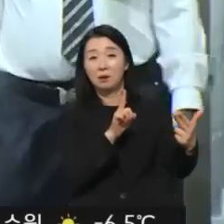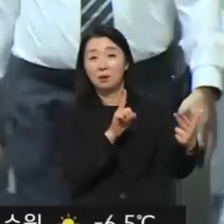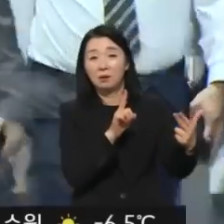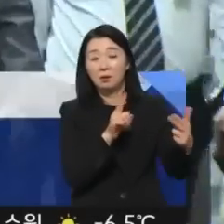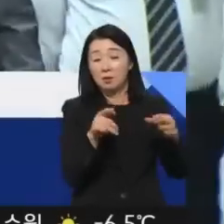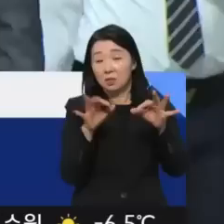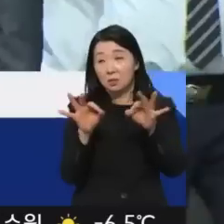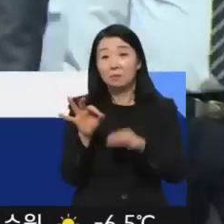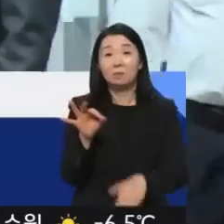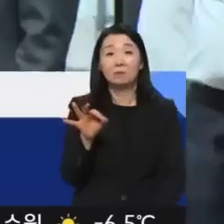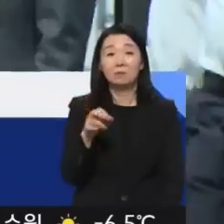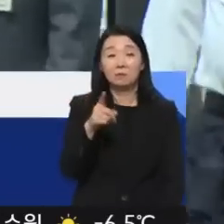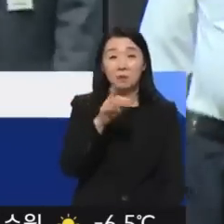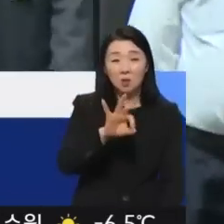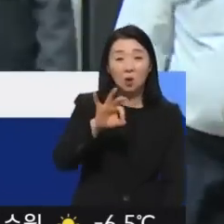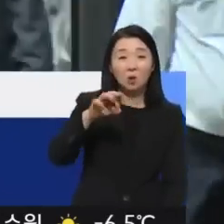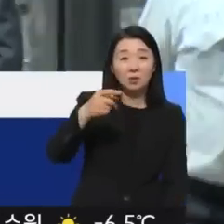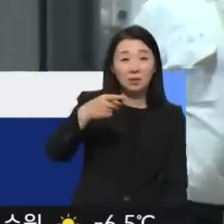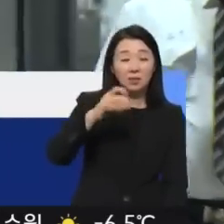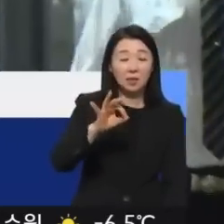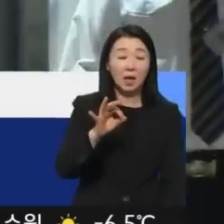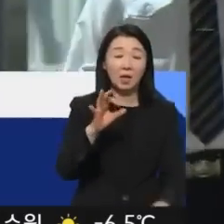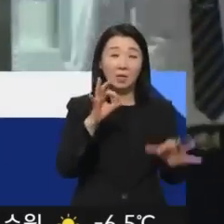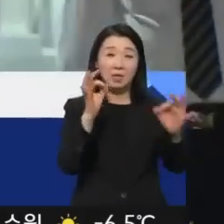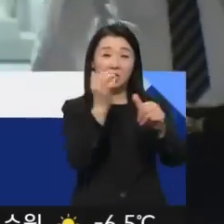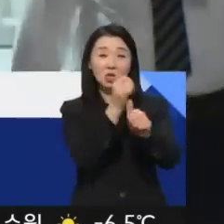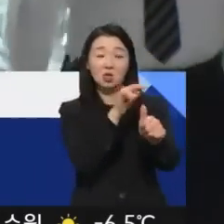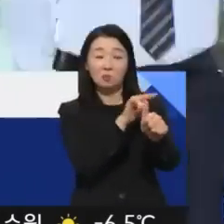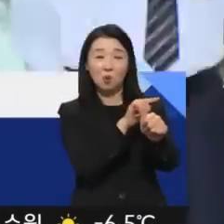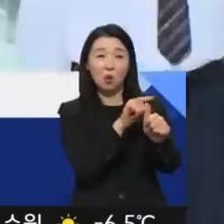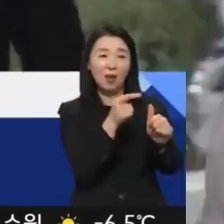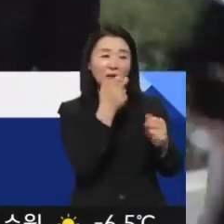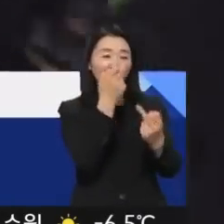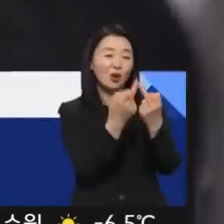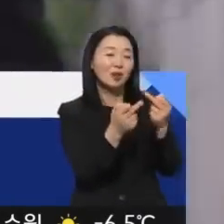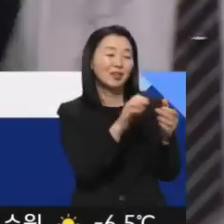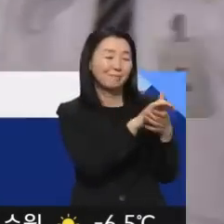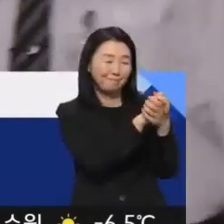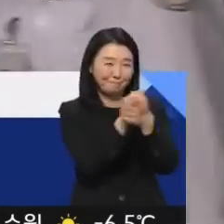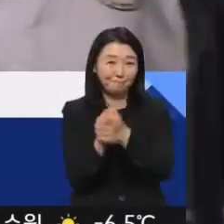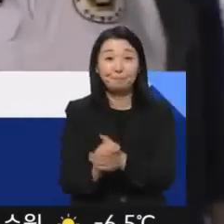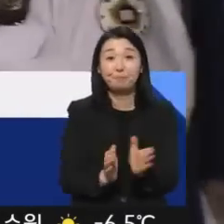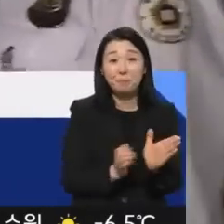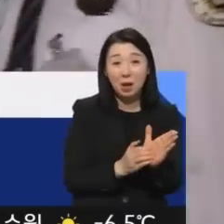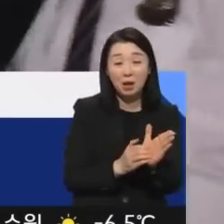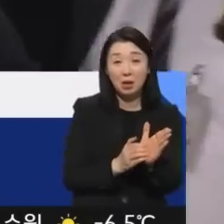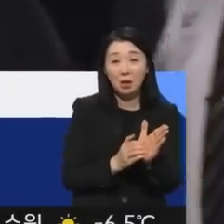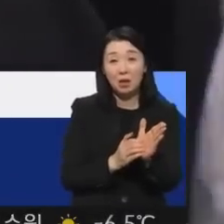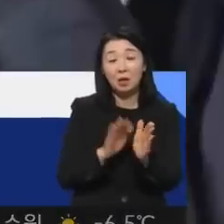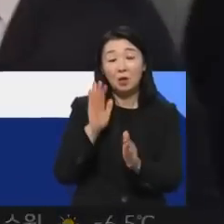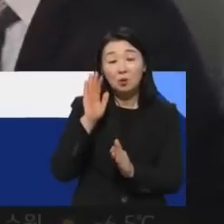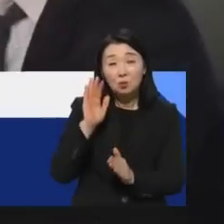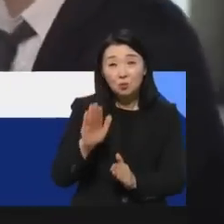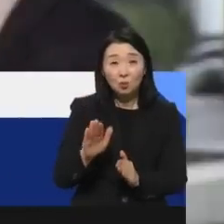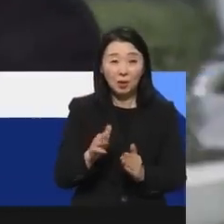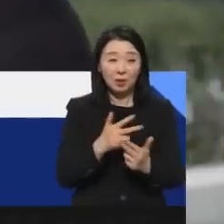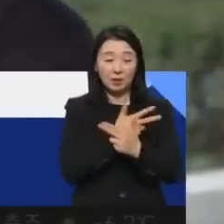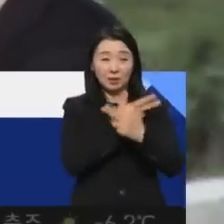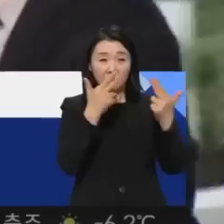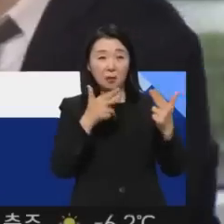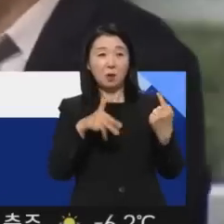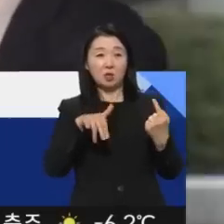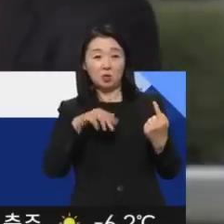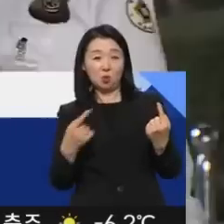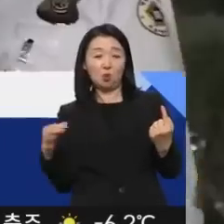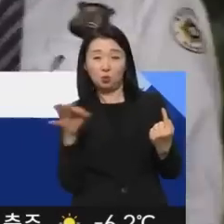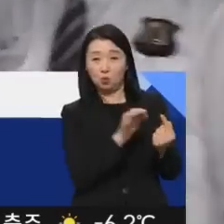김 씨가 정진상, 김용 두 사람 등과 의형제를 맺었고 이후 천화동인 1호 지분을 이재명 시장 측에 갖기로